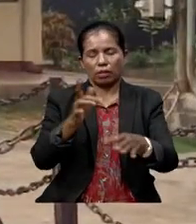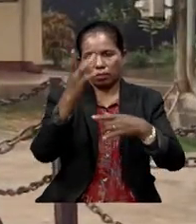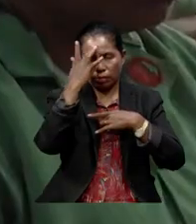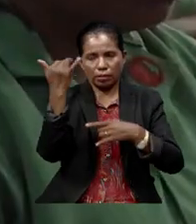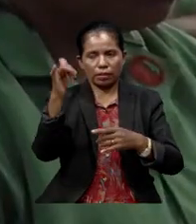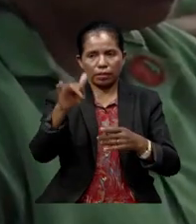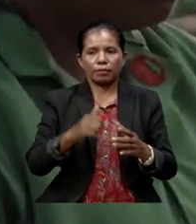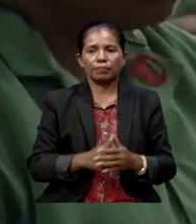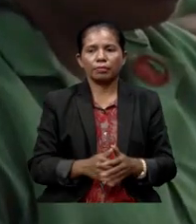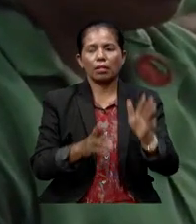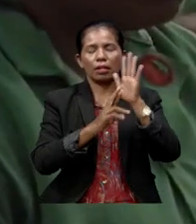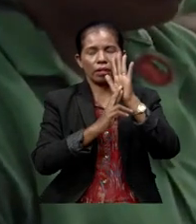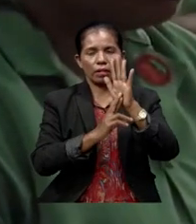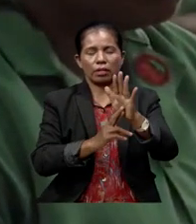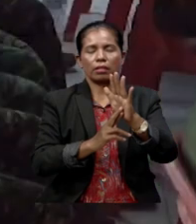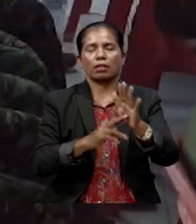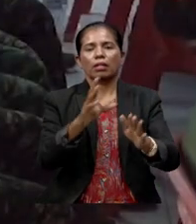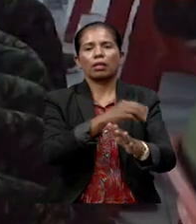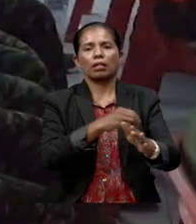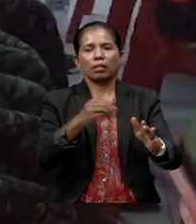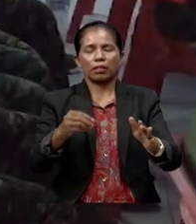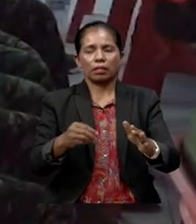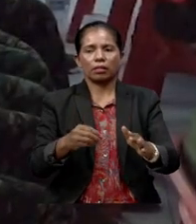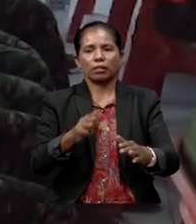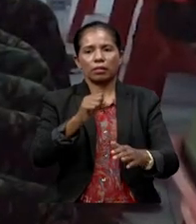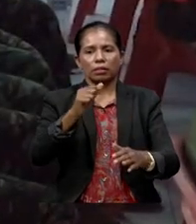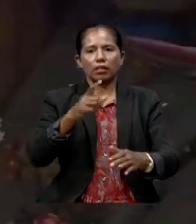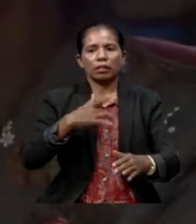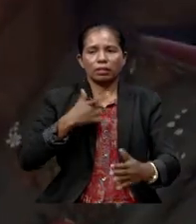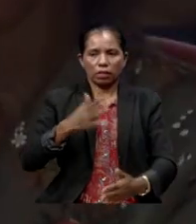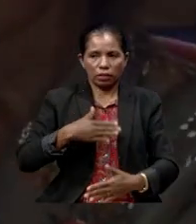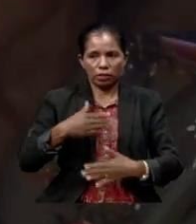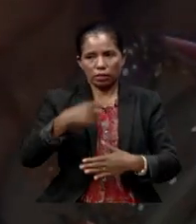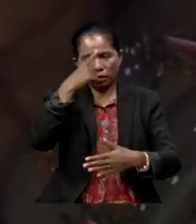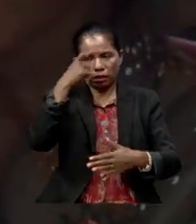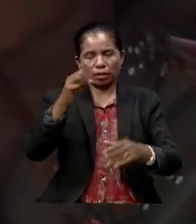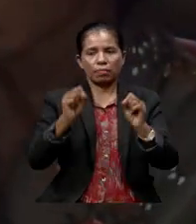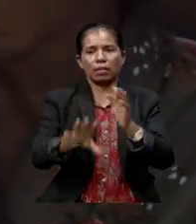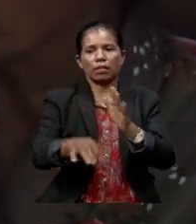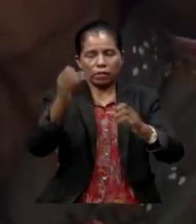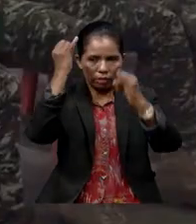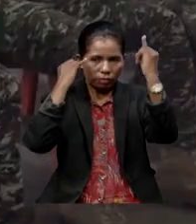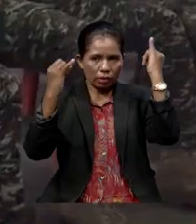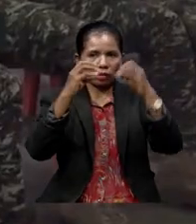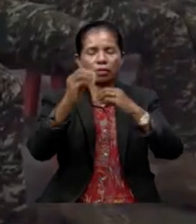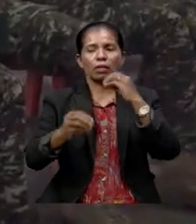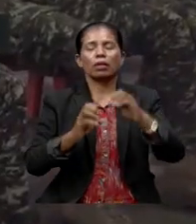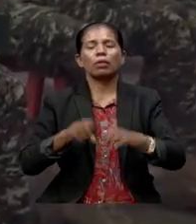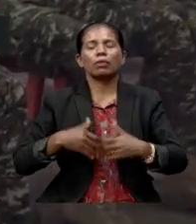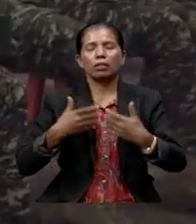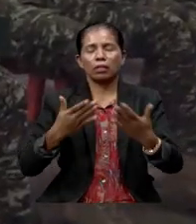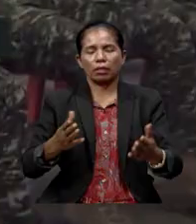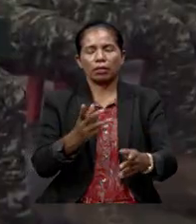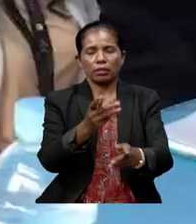ami Representante Família Militar Ana Mônica da Silva senti contente tamba bele hetan informasaun kono ba oinsa bele